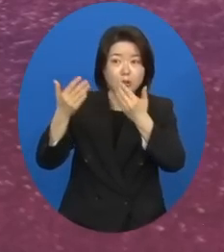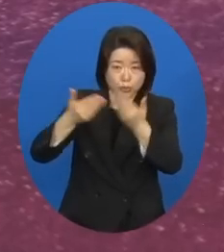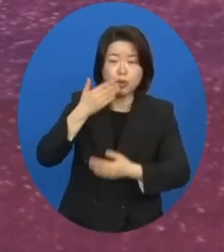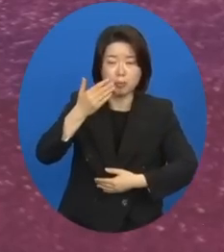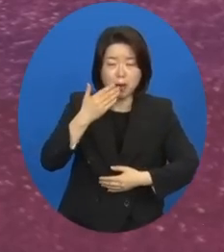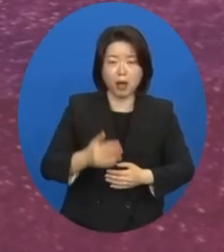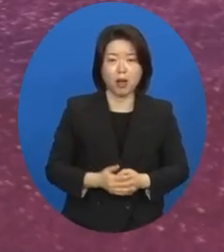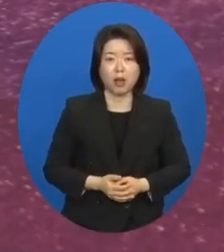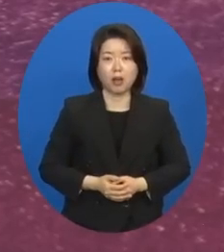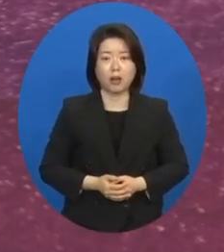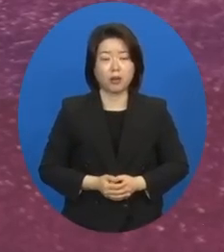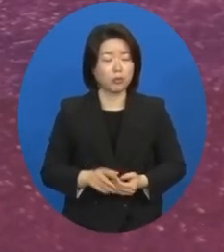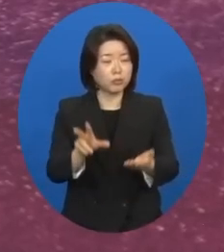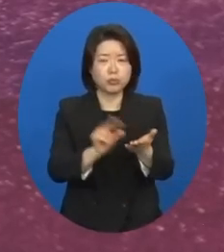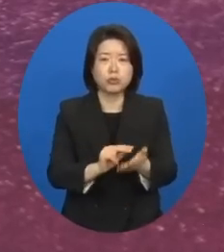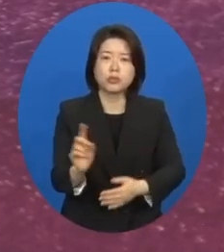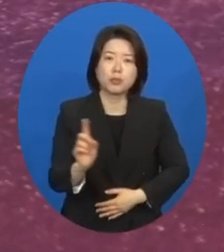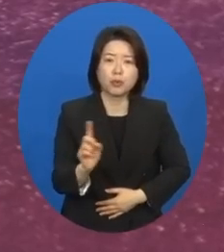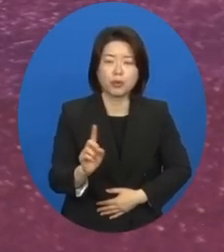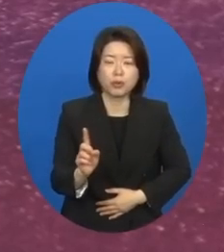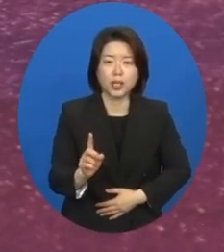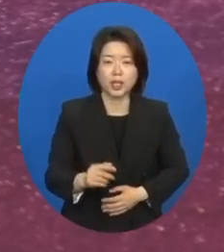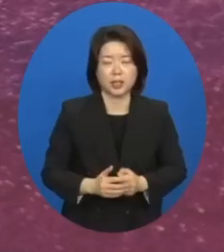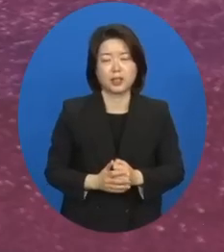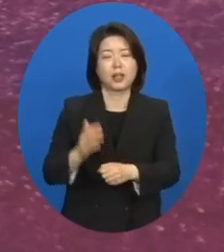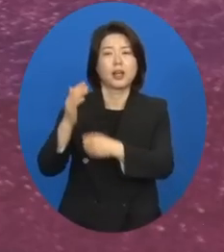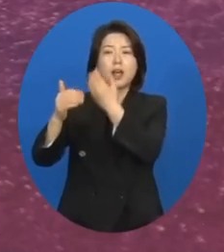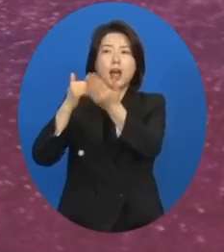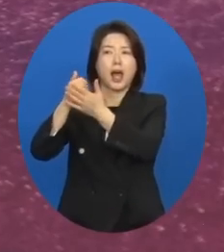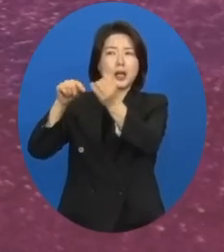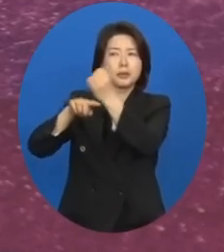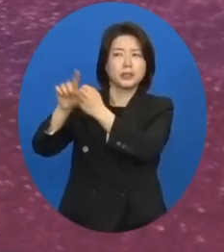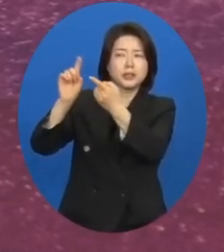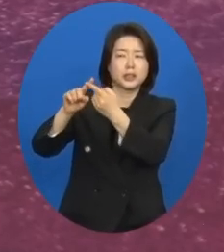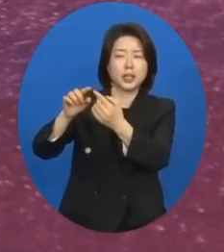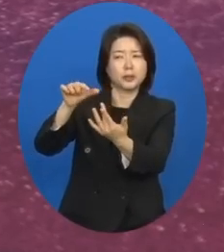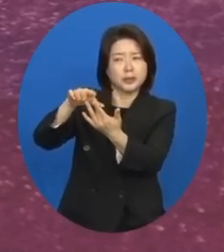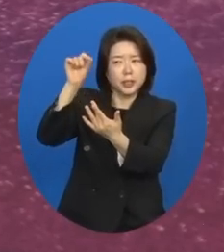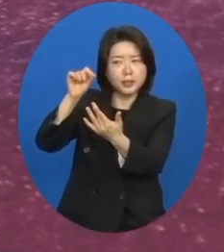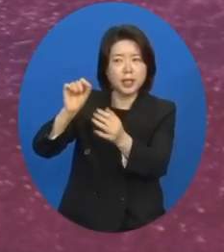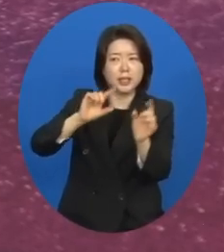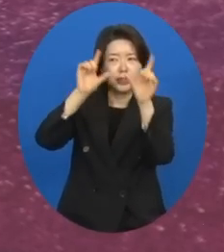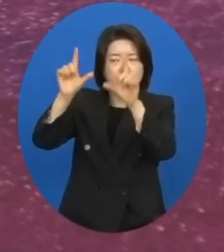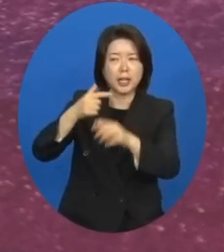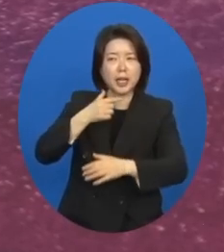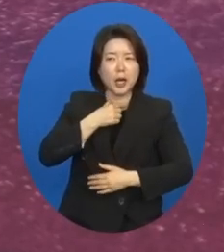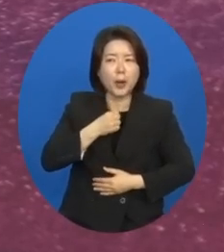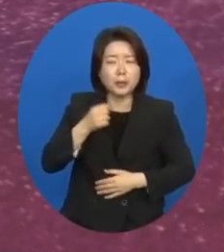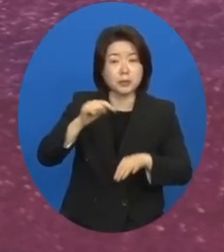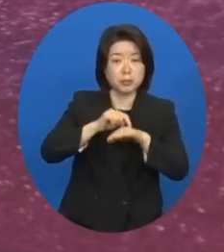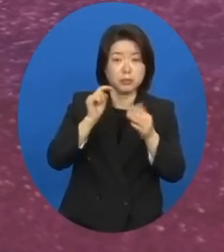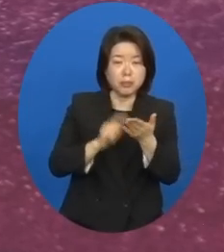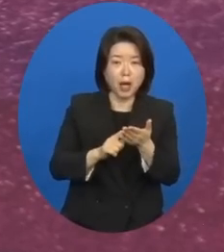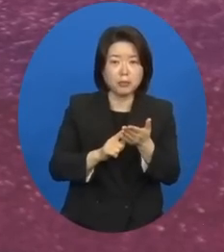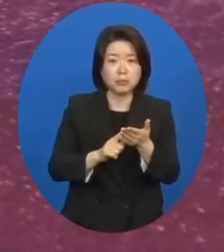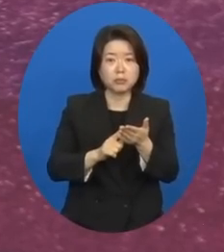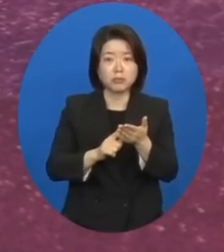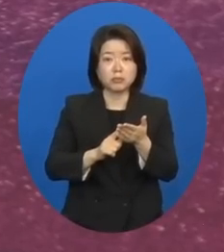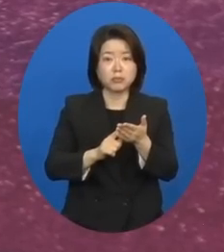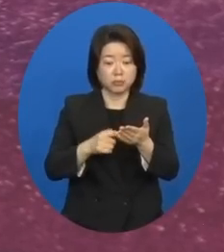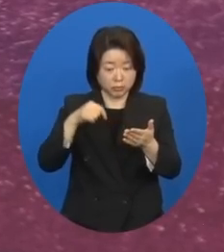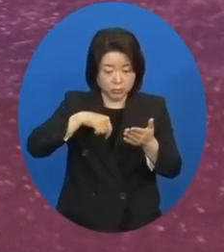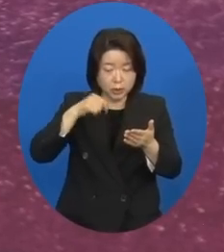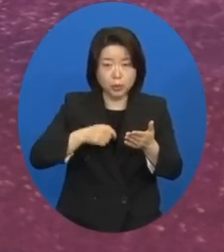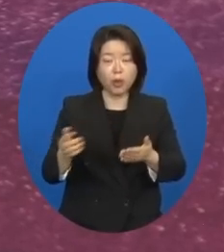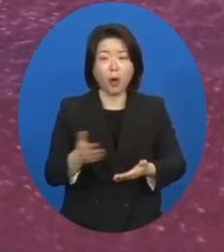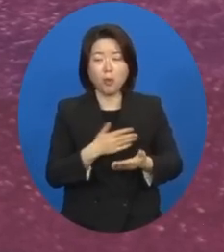그렇다면 무엇이 문제입니까? 하나님의 뜻대로 선택하려고 살아가려는 마음이 없으니까 답답하고 힘든